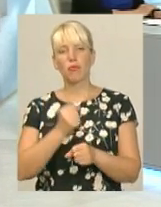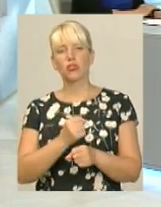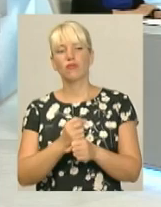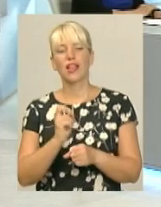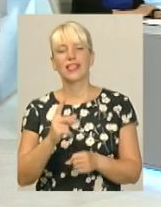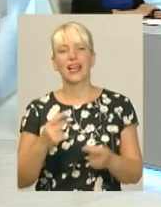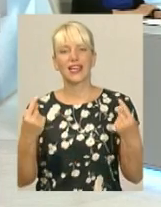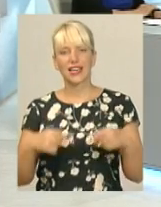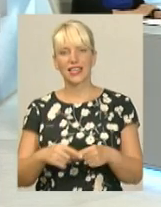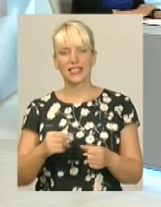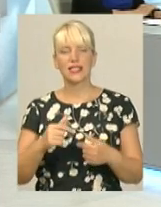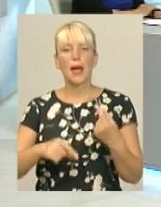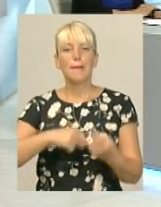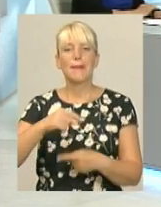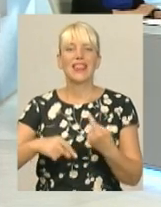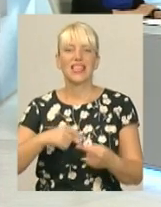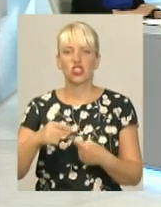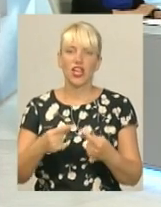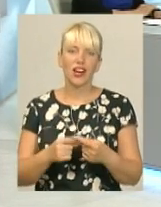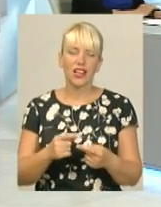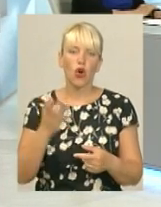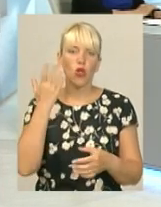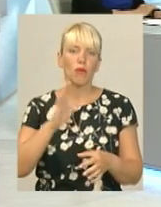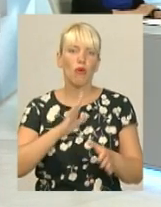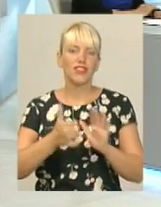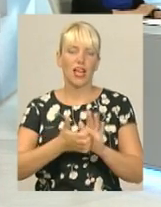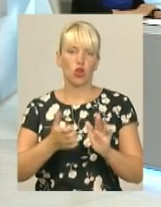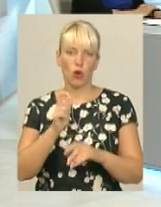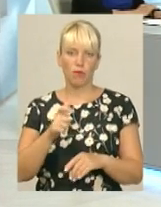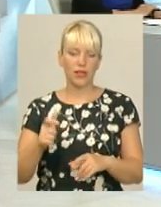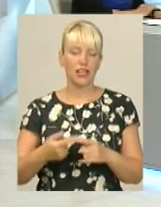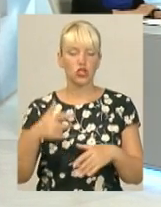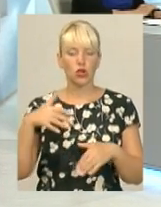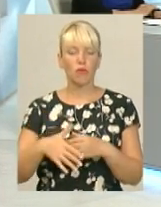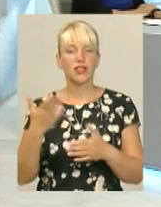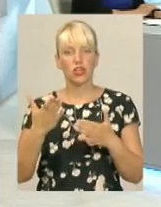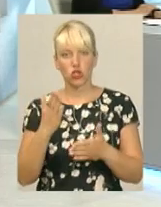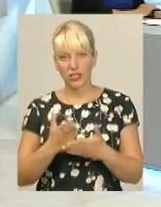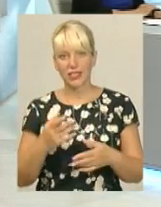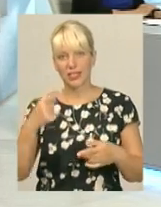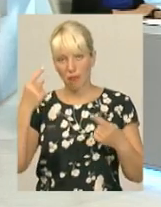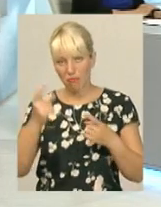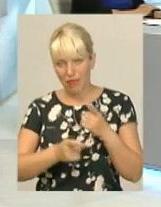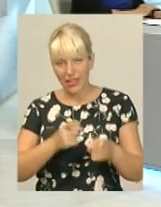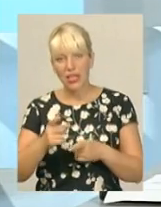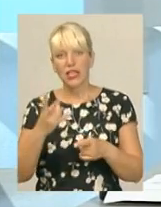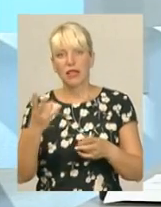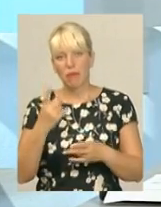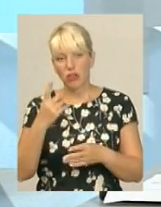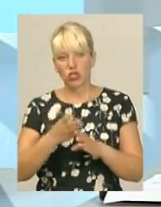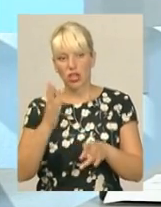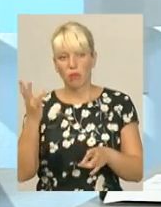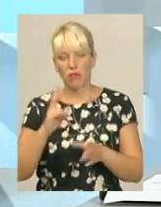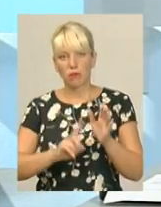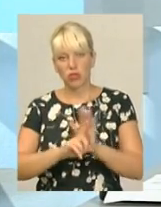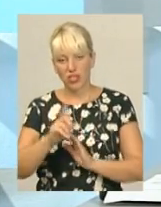кризис-менеджери, коли був великий некомплект. І зрозуміло, що для того, щоб були зміни, в першу чергу, зміни мають розпочинатися з нас. Ми